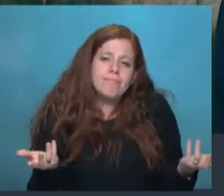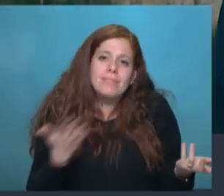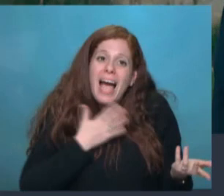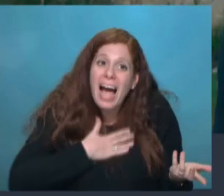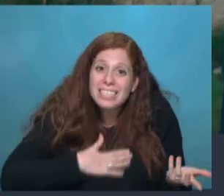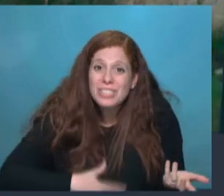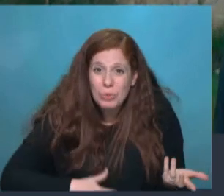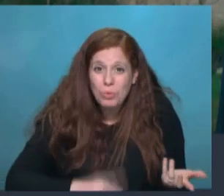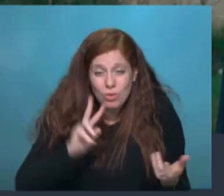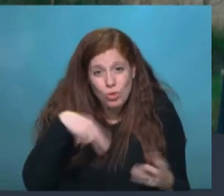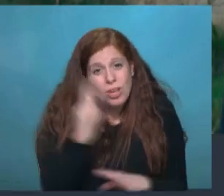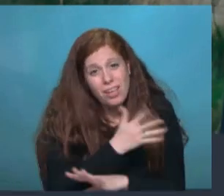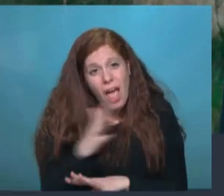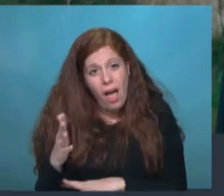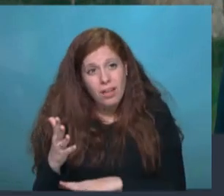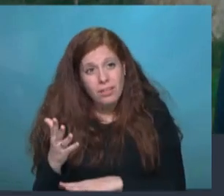שרצינו שיהיה יער,